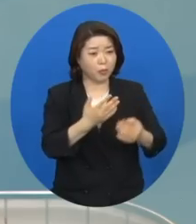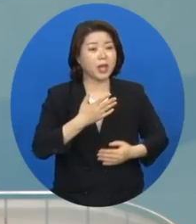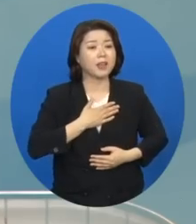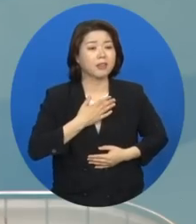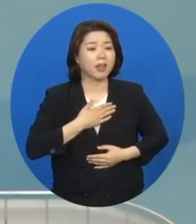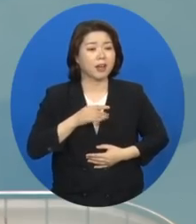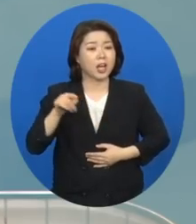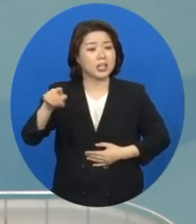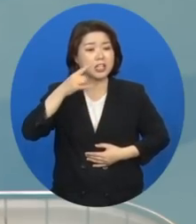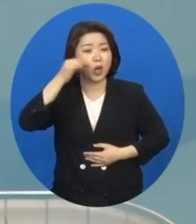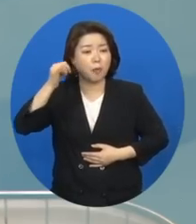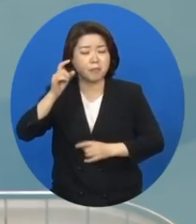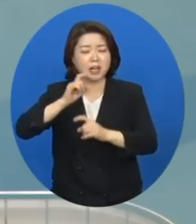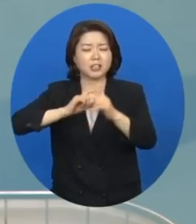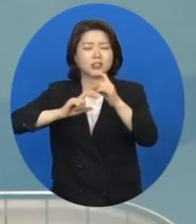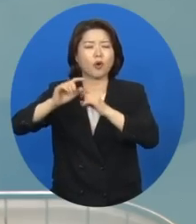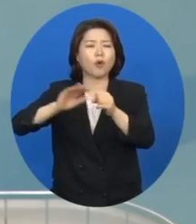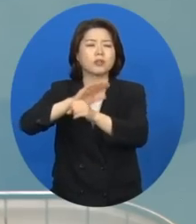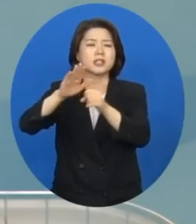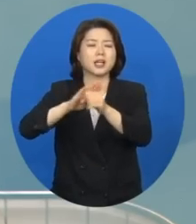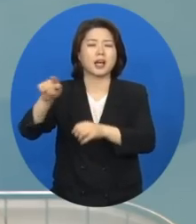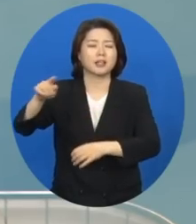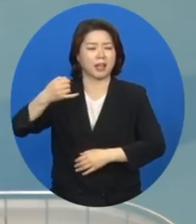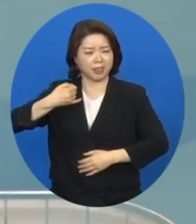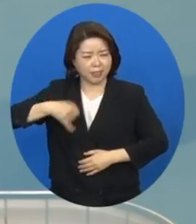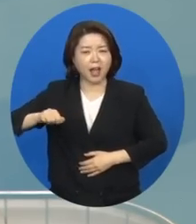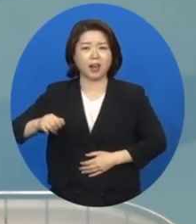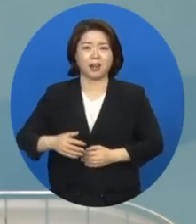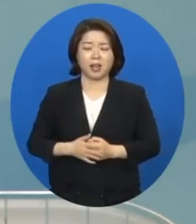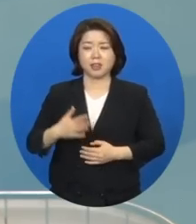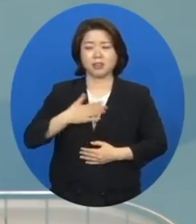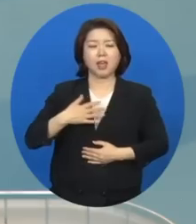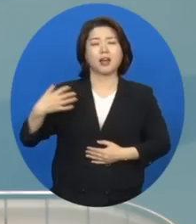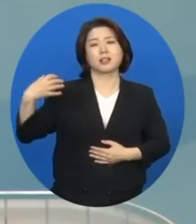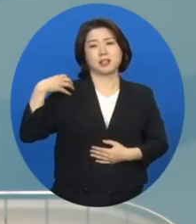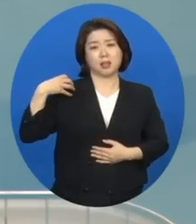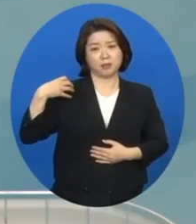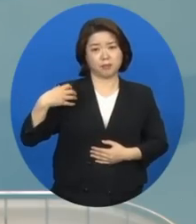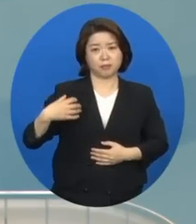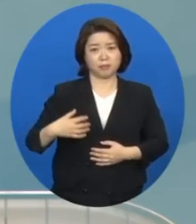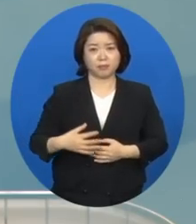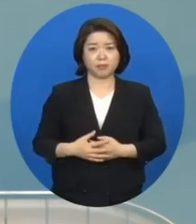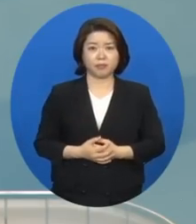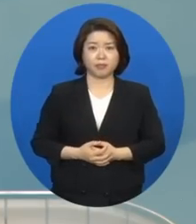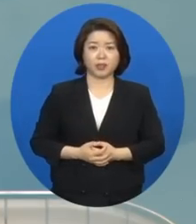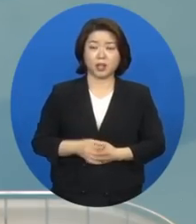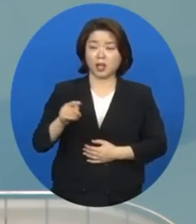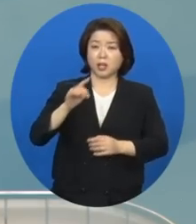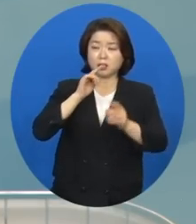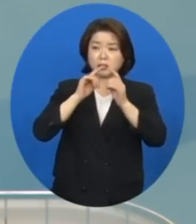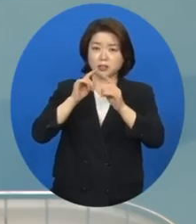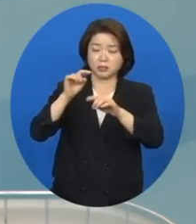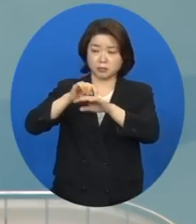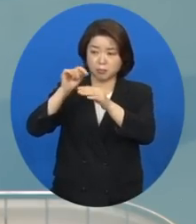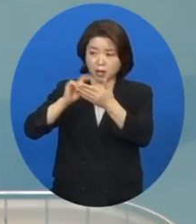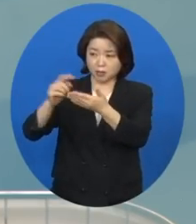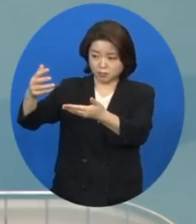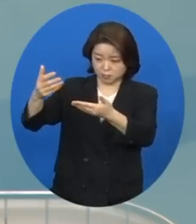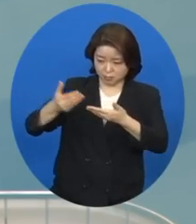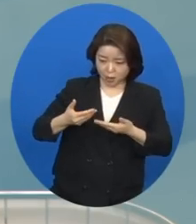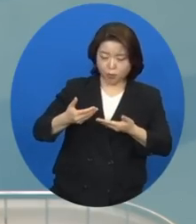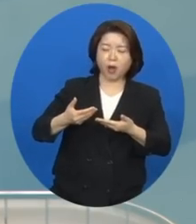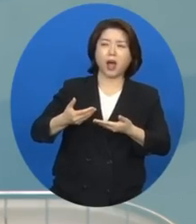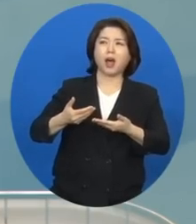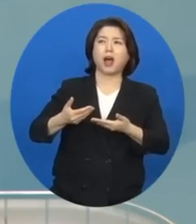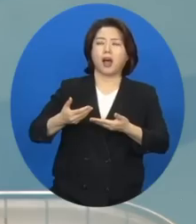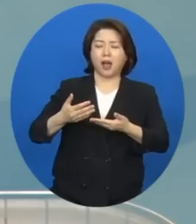더 사랑하는 내 딸이야. 내가 책임질 거야. 그 마음을 받고 제가